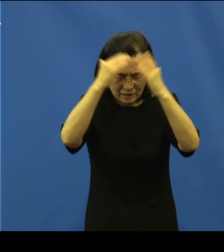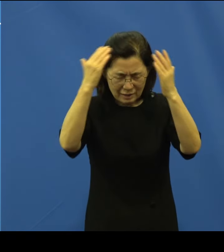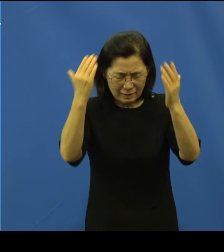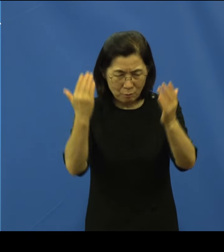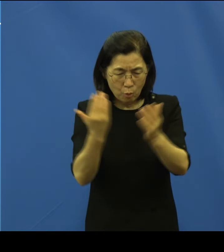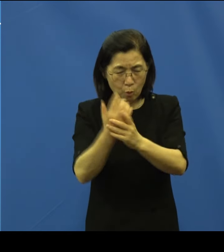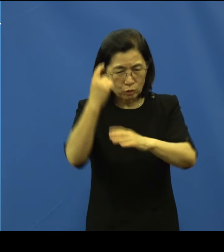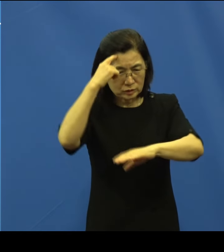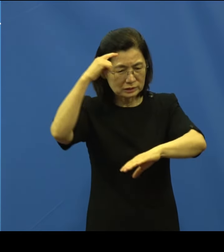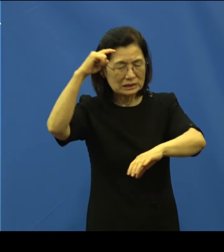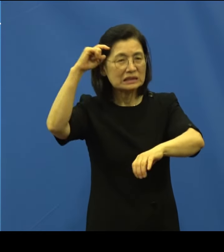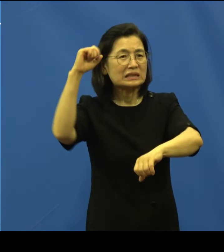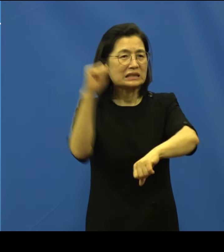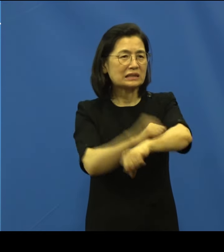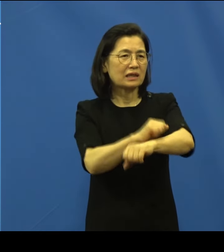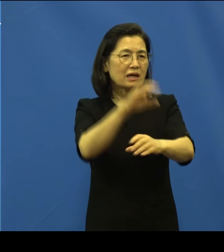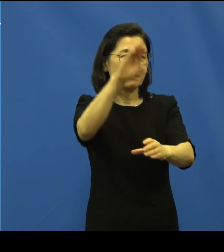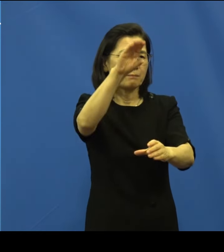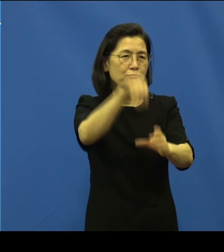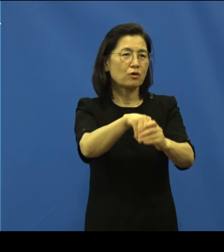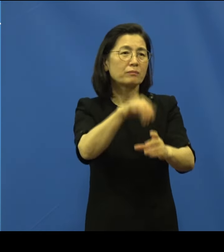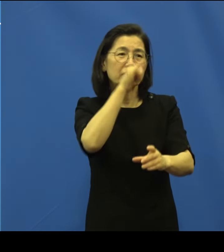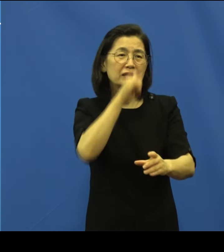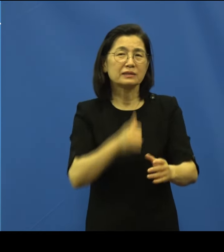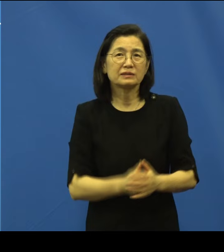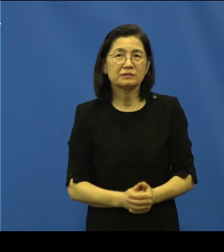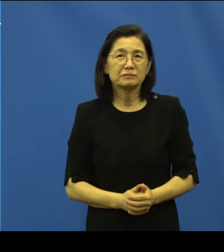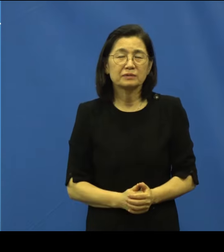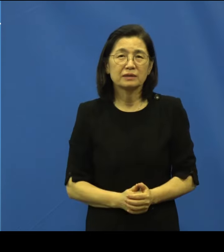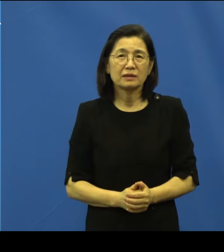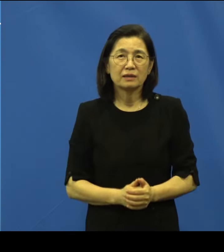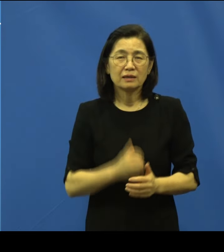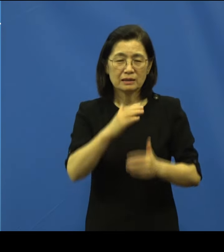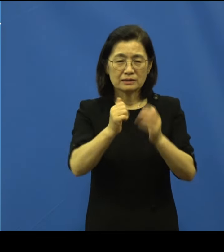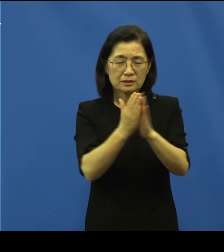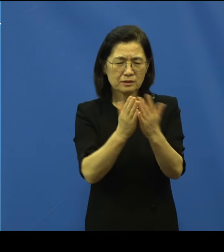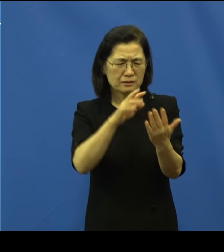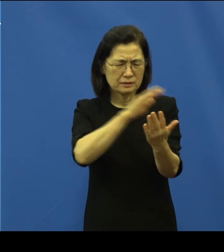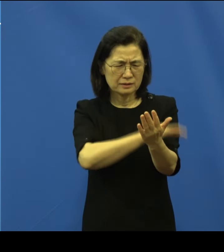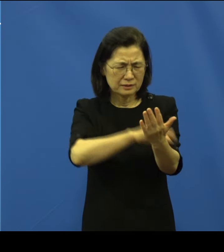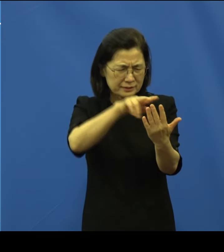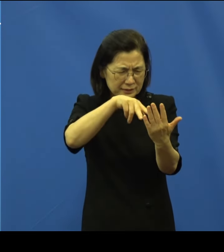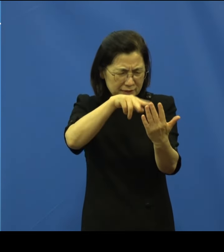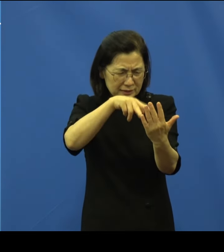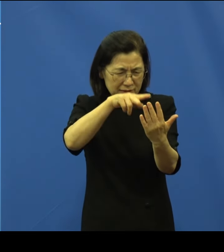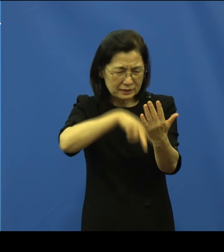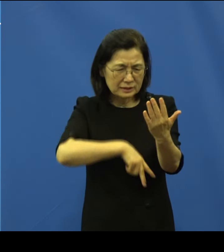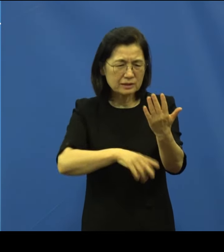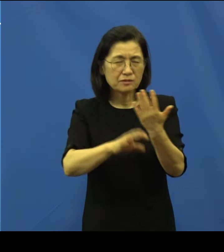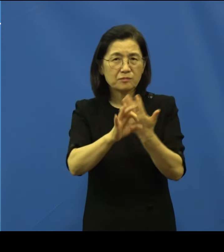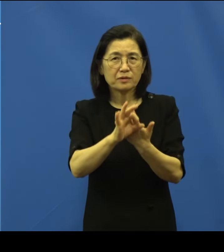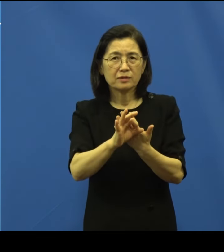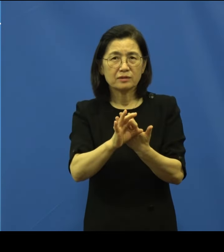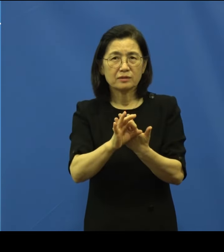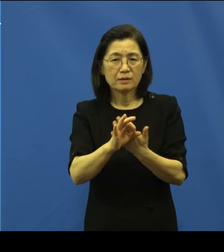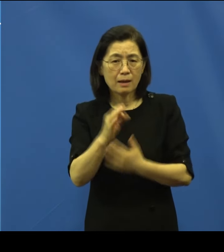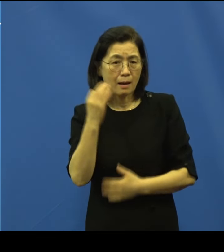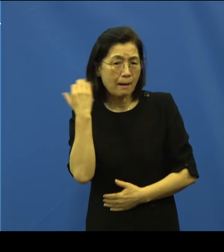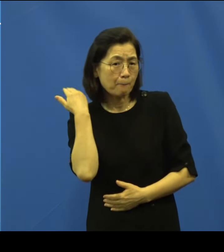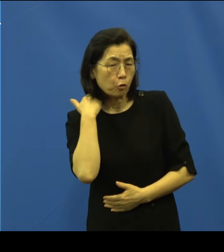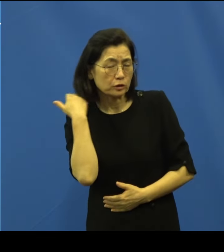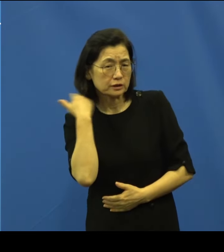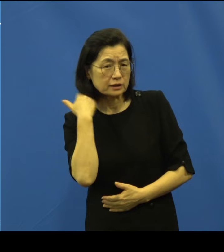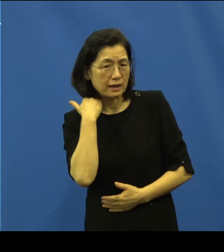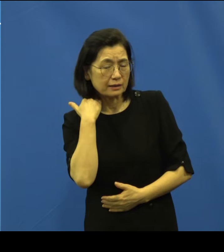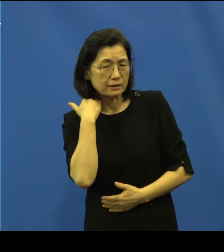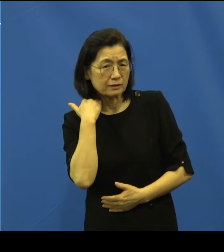문이 열리잖아요. 이전에 안 보이던 게 보이는 거예요. 마귀의 전술 성경 보면